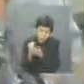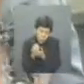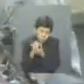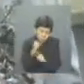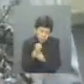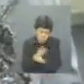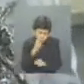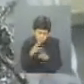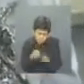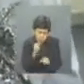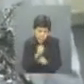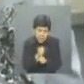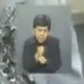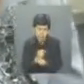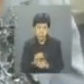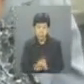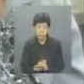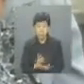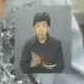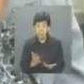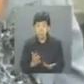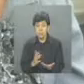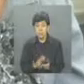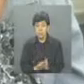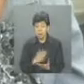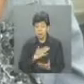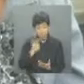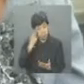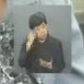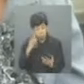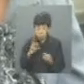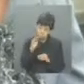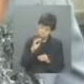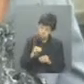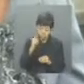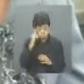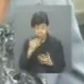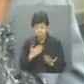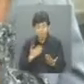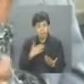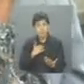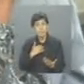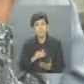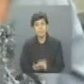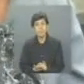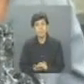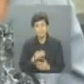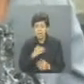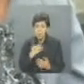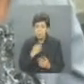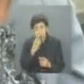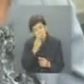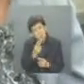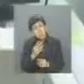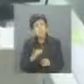ราก็ยังไม่เป็นแต่ว่าเราก็ไม่อยากทำด้วยเพราะว่าไม่รู้โดนหลอกหรือเปล่าเพราะว่าอายุอย่างนี้แล้วมันไม่โลกภายนอกเนี่ย